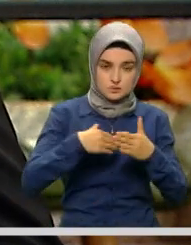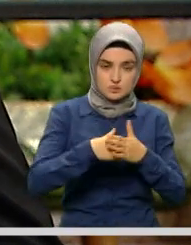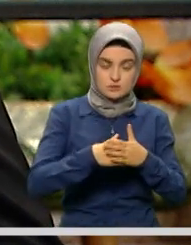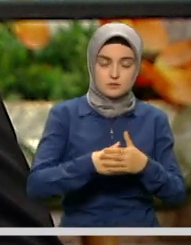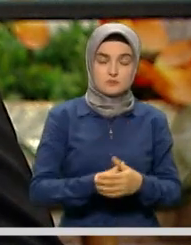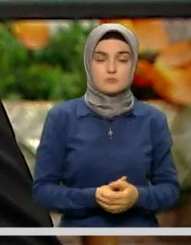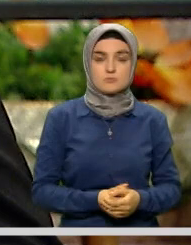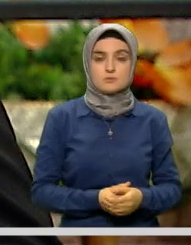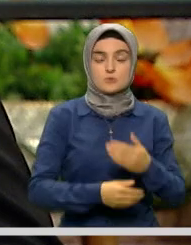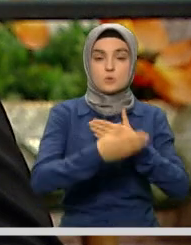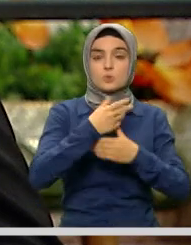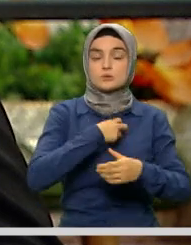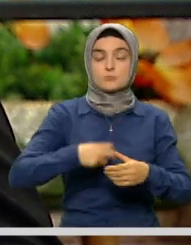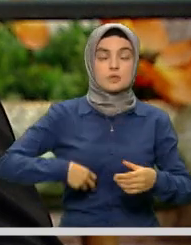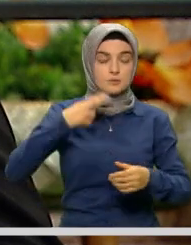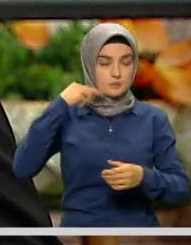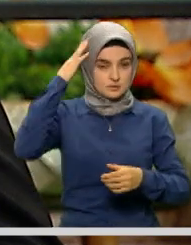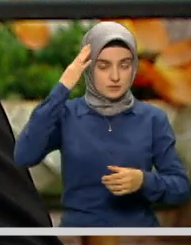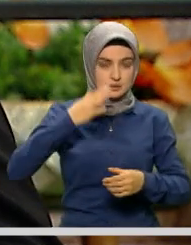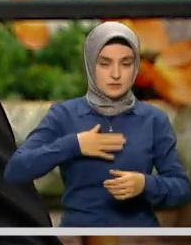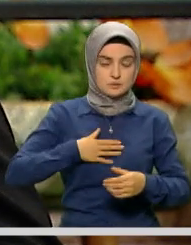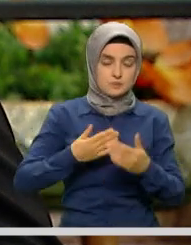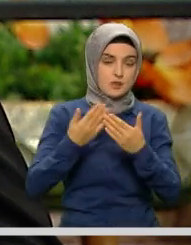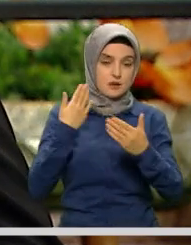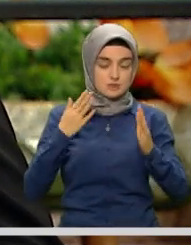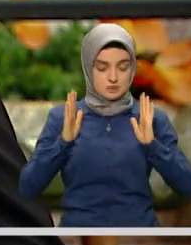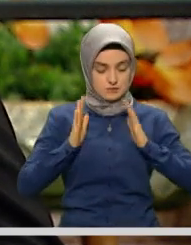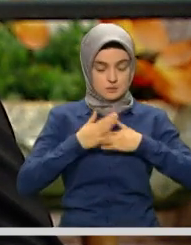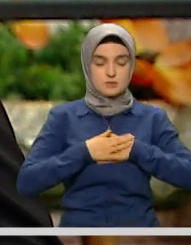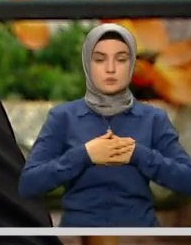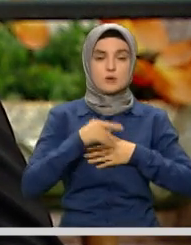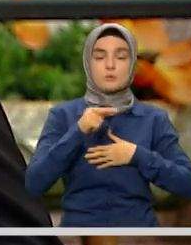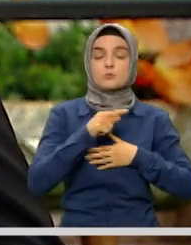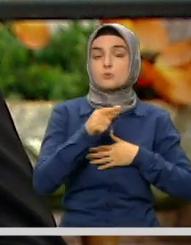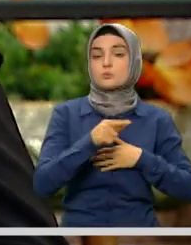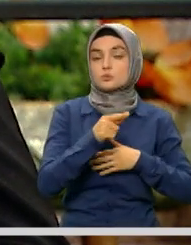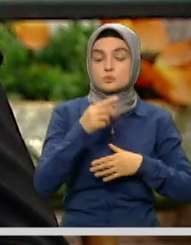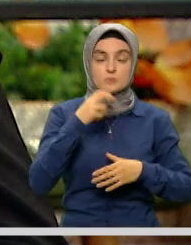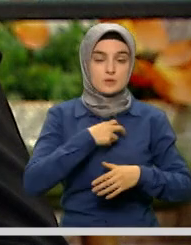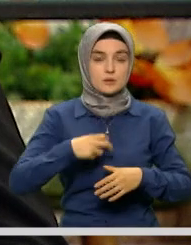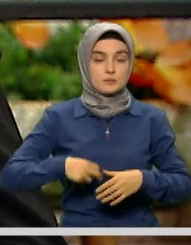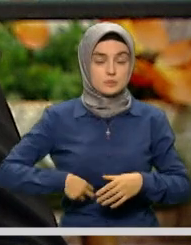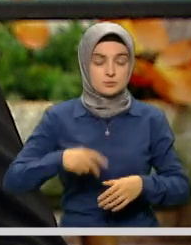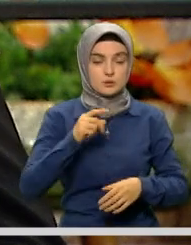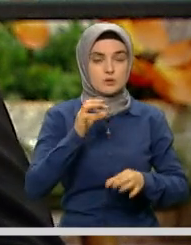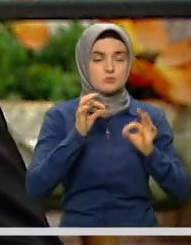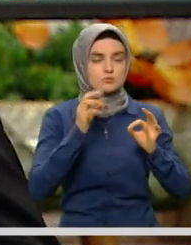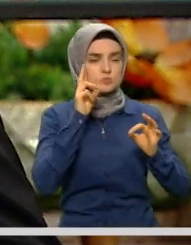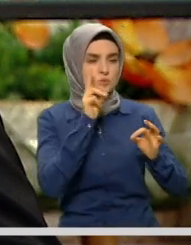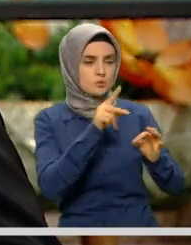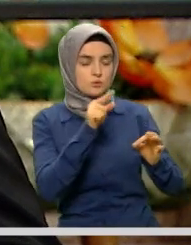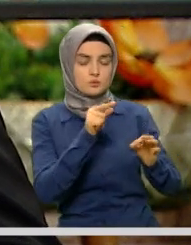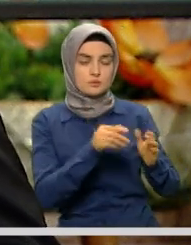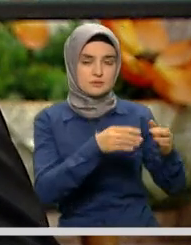önce Efendimiz Aleyhisselatü Vesselam'ın arkasında namaz kılıyor. Fakat Efendimiz onu her gördüğünde kafasını çeviriyor. Bu sefer mescidin en